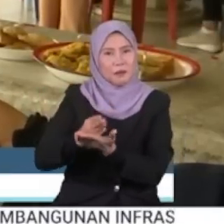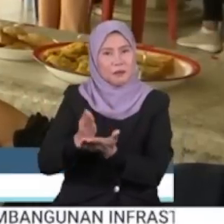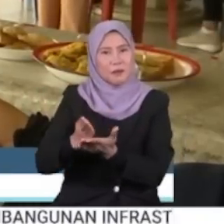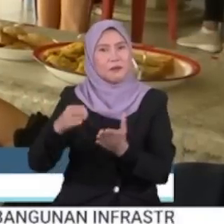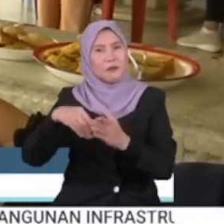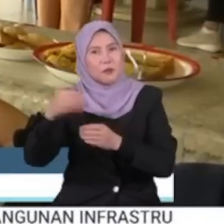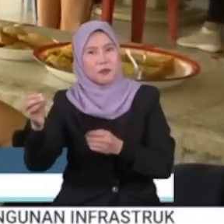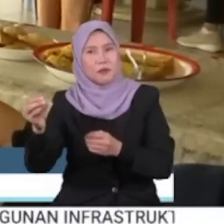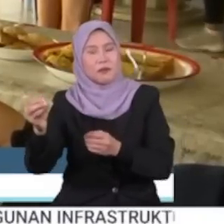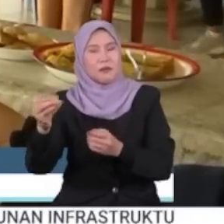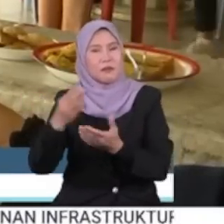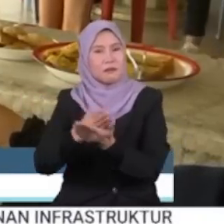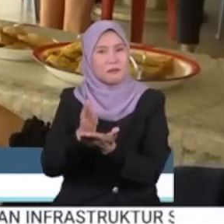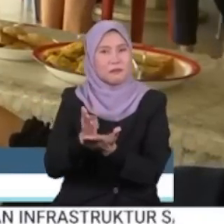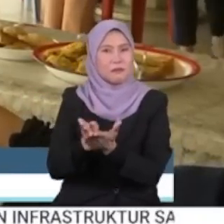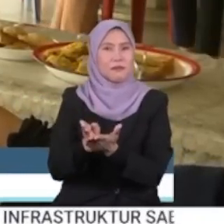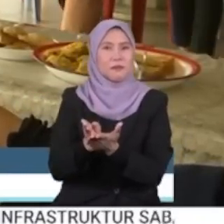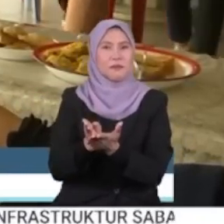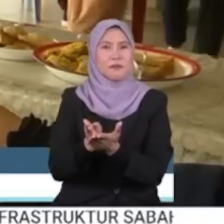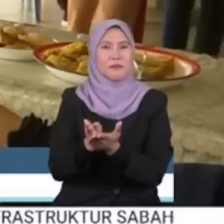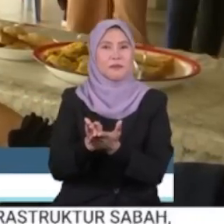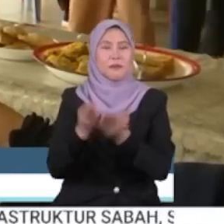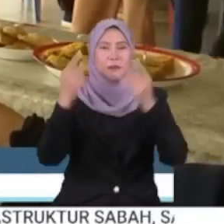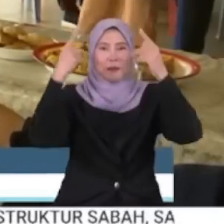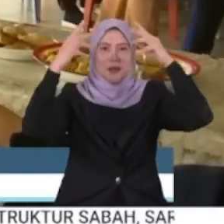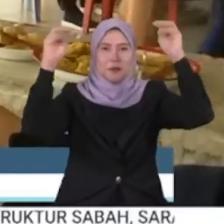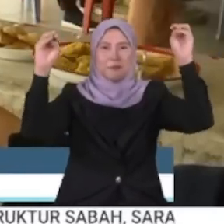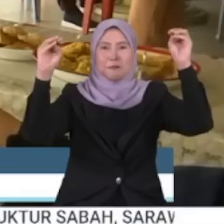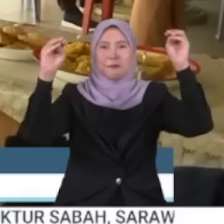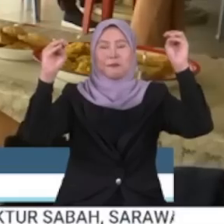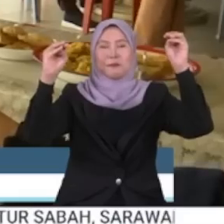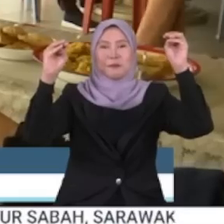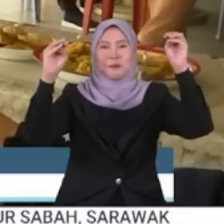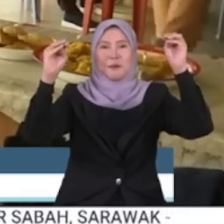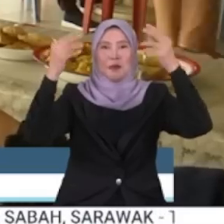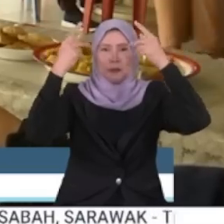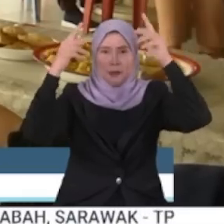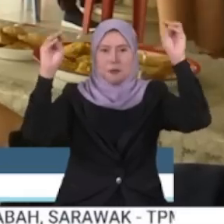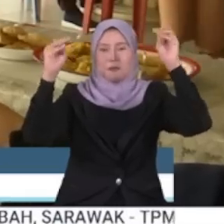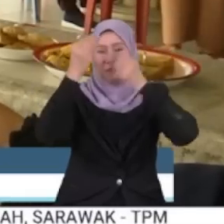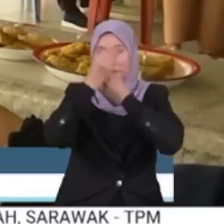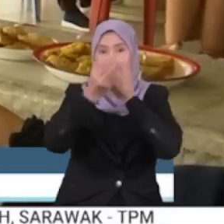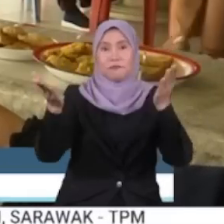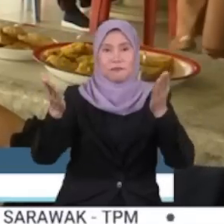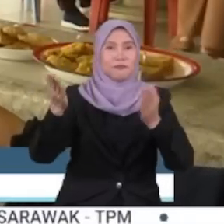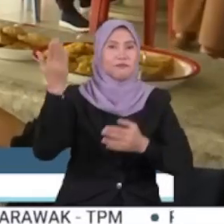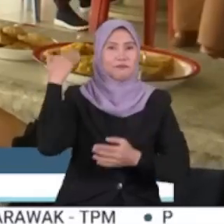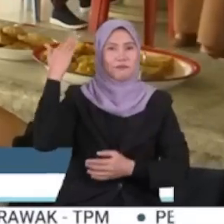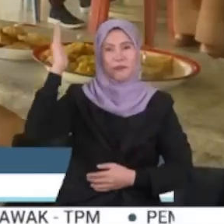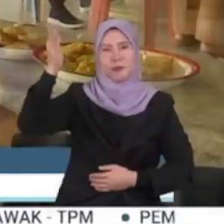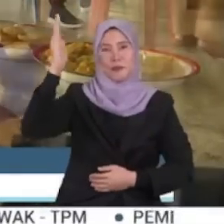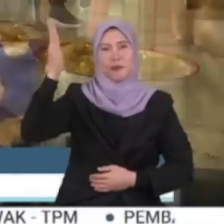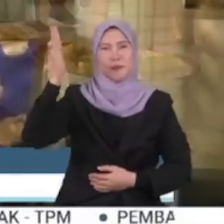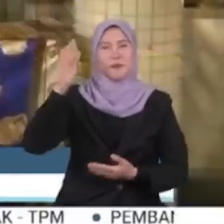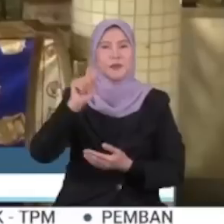keluar dalam apa PM 10 bagi hari itulah, ya, dalam